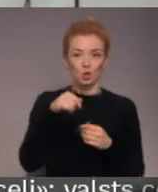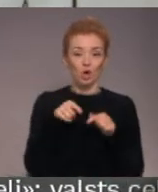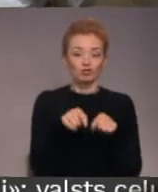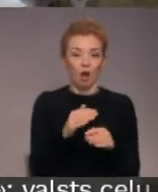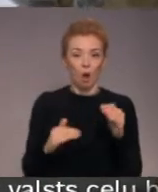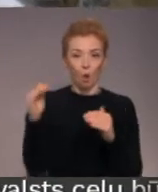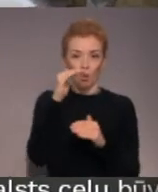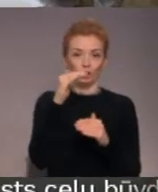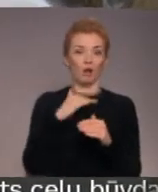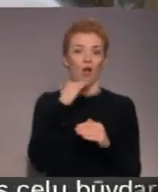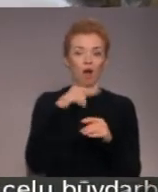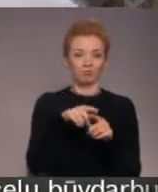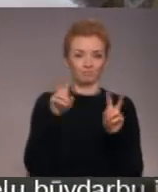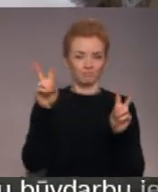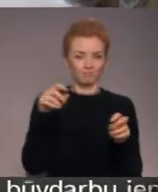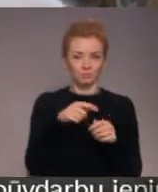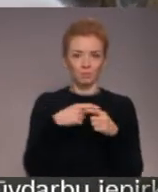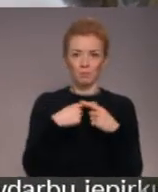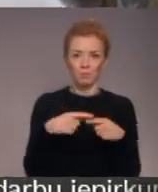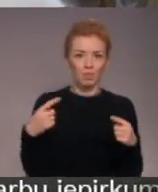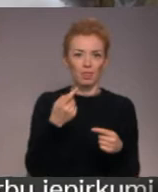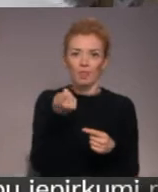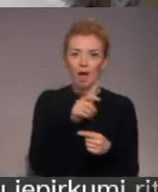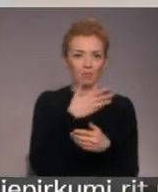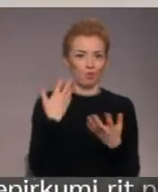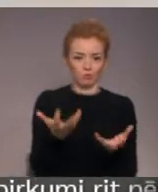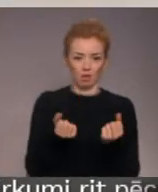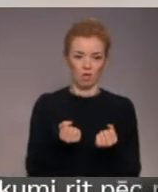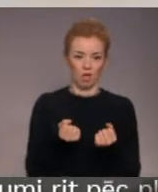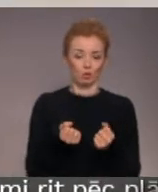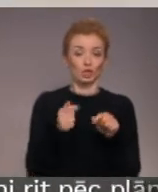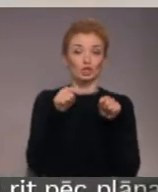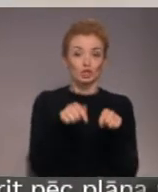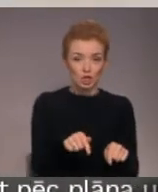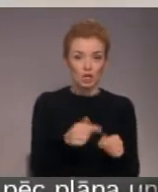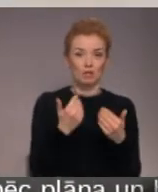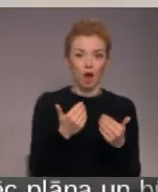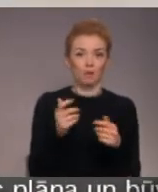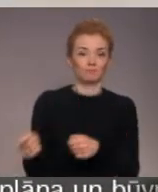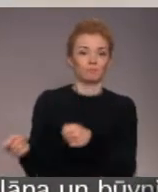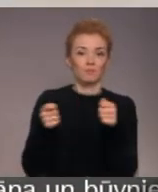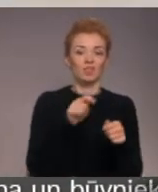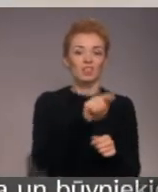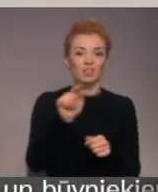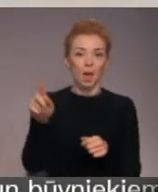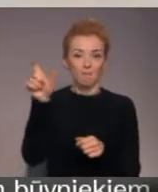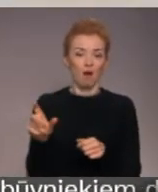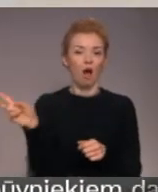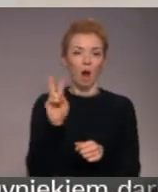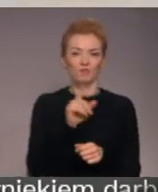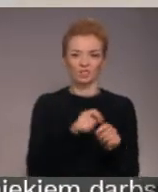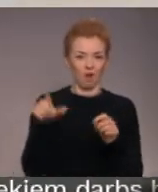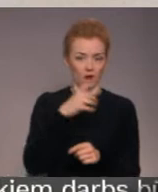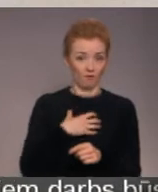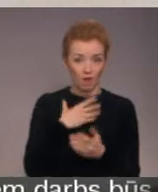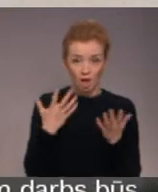klases aizsarglīdzekļi pašvaldības iestāžu darbiniekiem nebija pieejami. Viņi nonāks noteikti tiem, kam uz doto mirkli visvairāk viņa vajadzīgi. Tātad